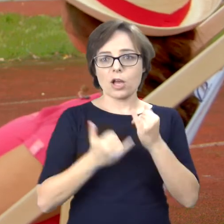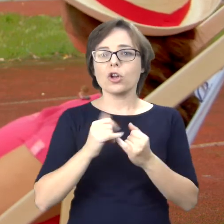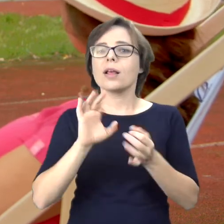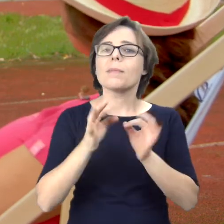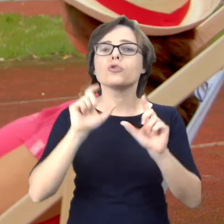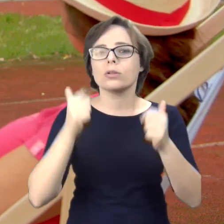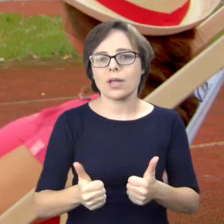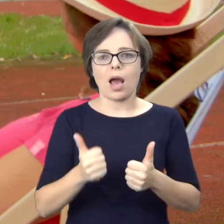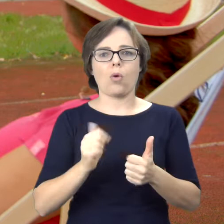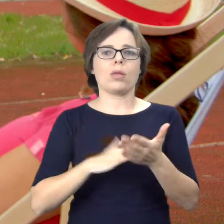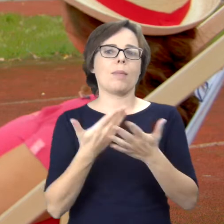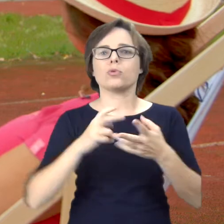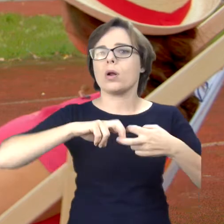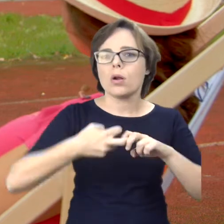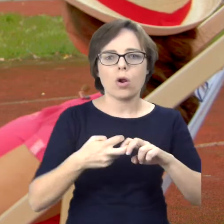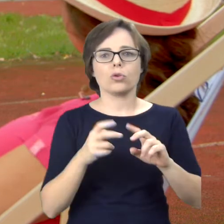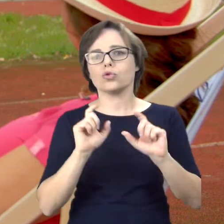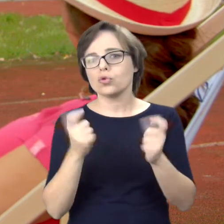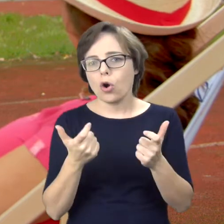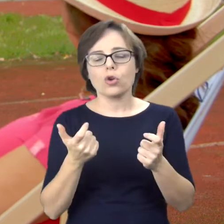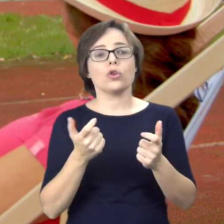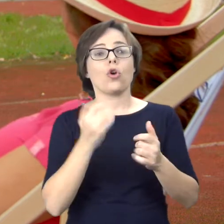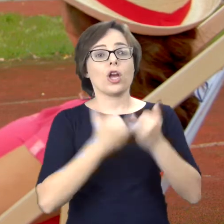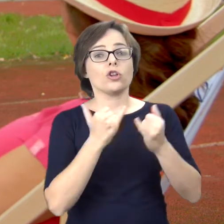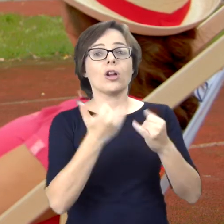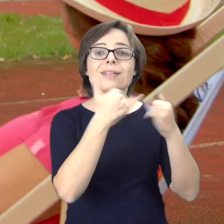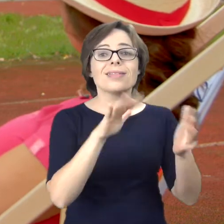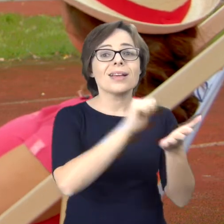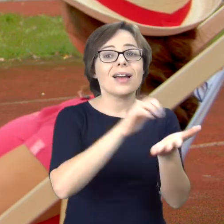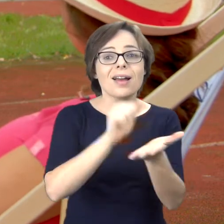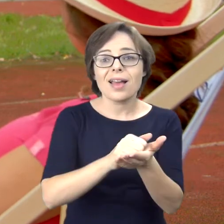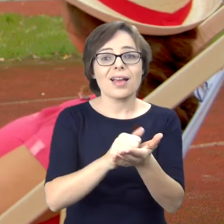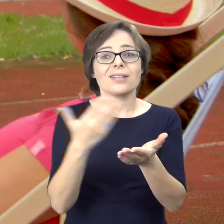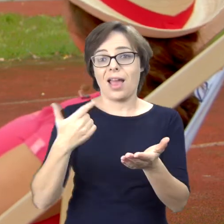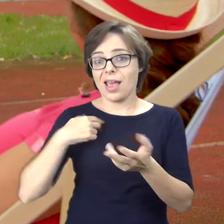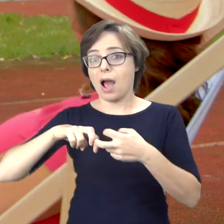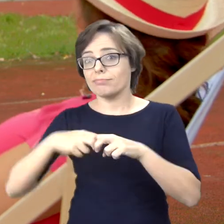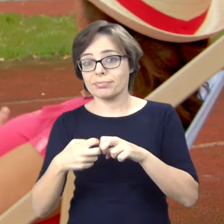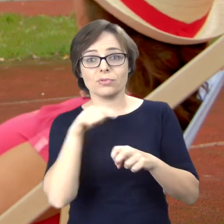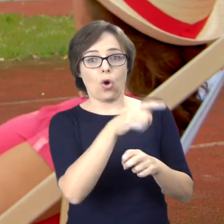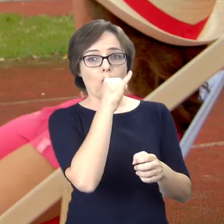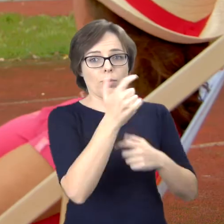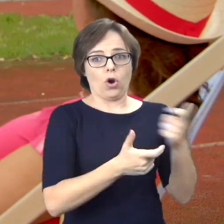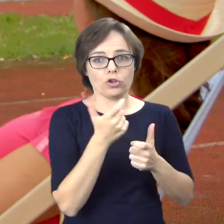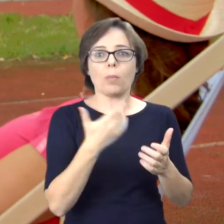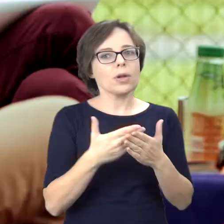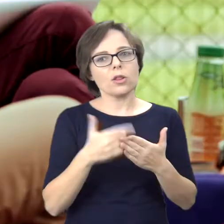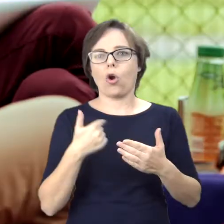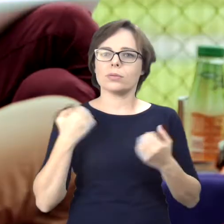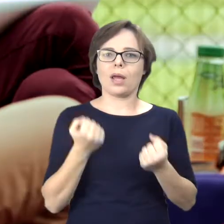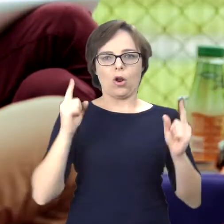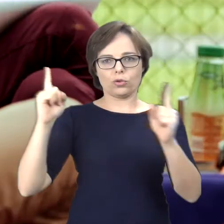nabawię się jakiejś kontuzji, no to cała reszta planu, jak jest wszystko zabukowane, no to wtedy staję pod znakiem zapytania, a tego nie chciałem. Więc no właśnie, ale ty przebiegłeś